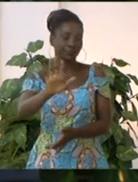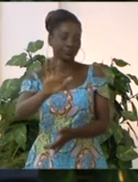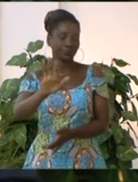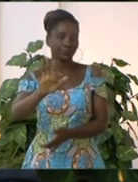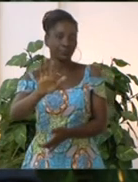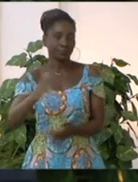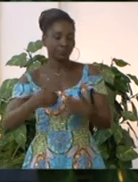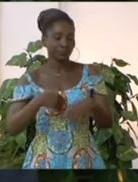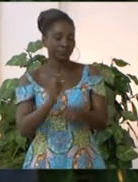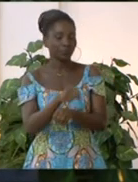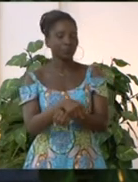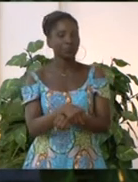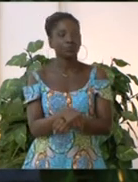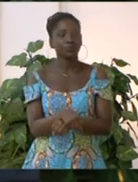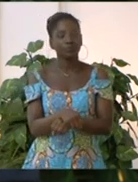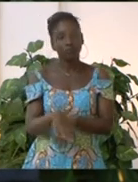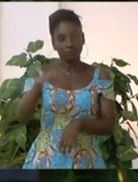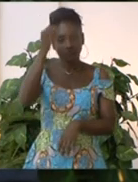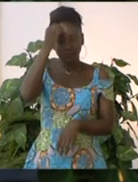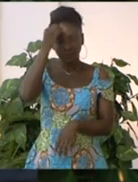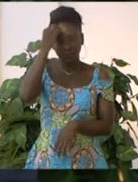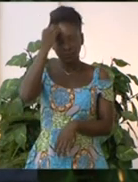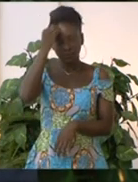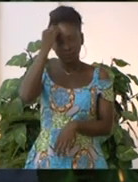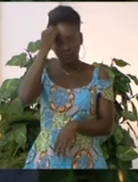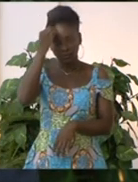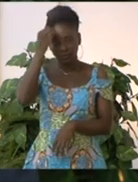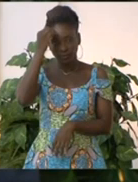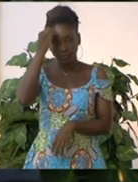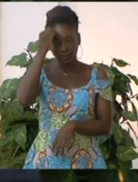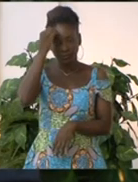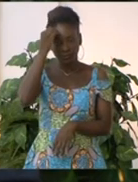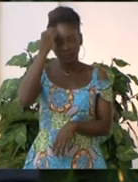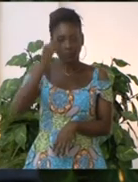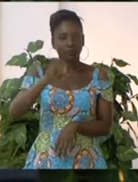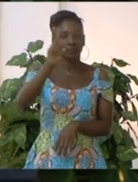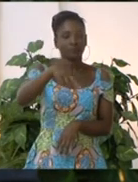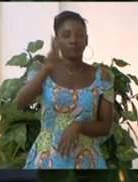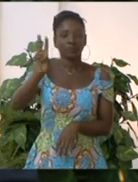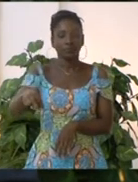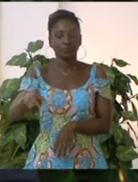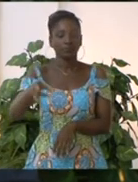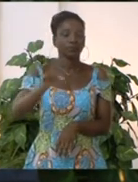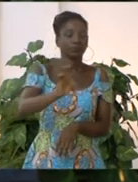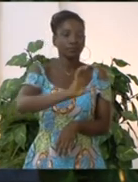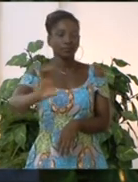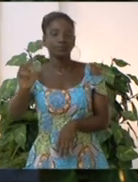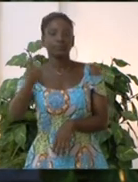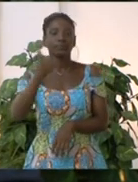octobre tenu alasane ouattara 22 1715